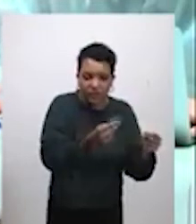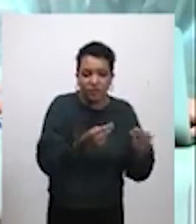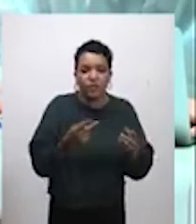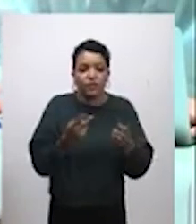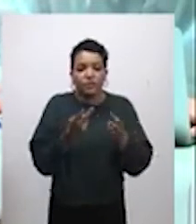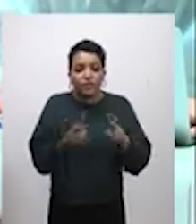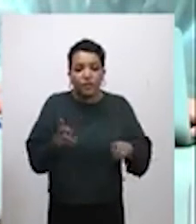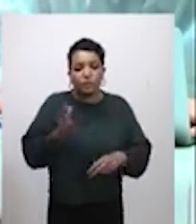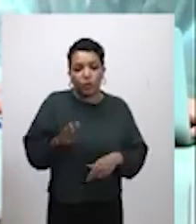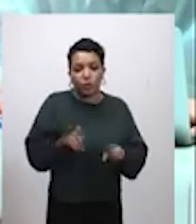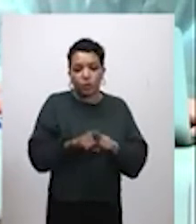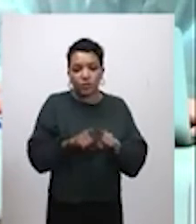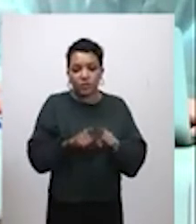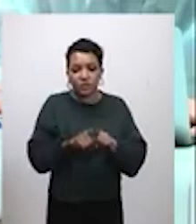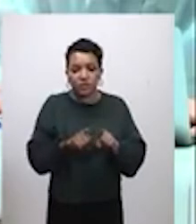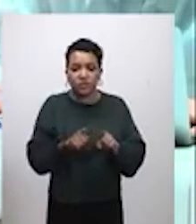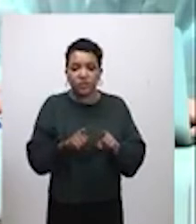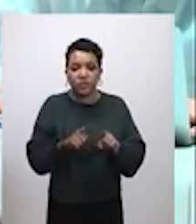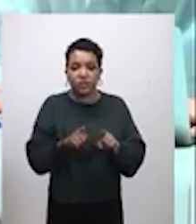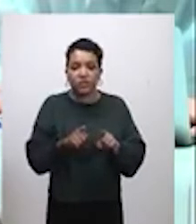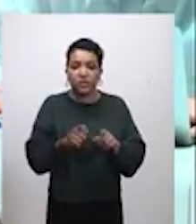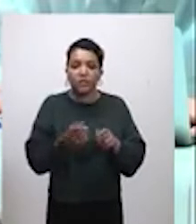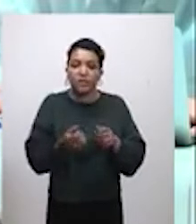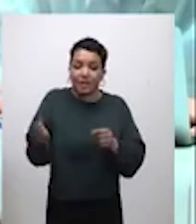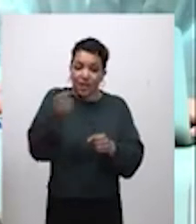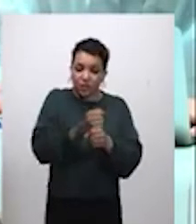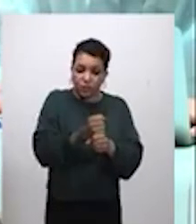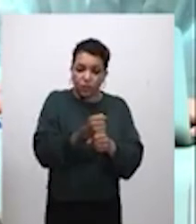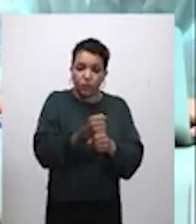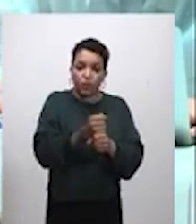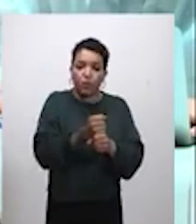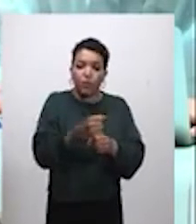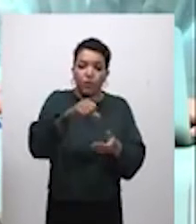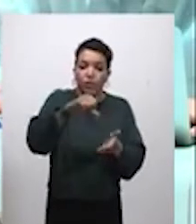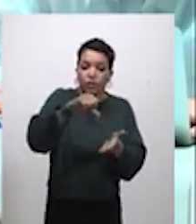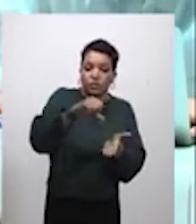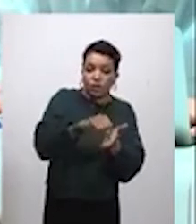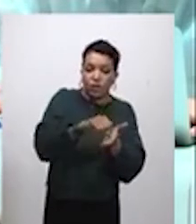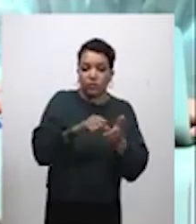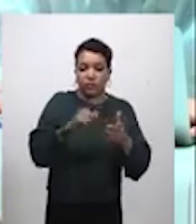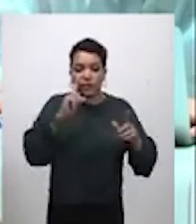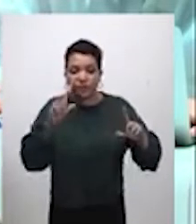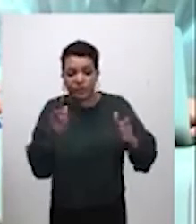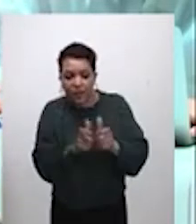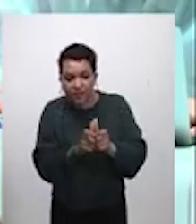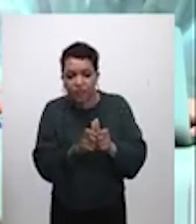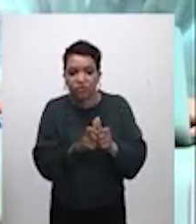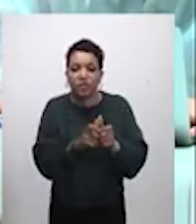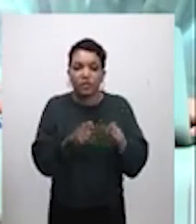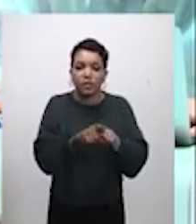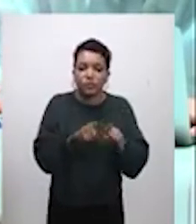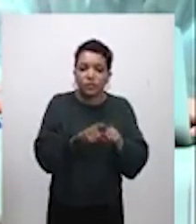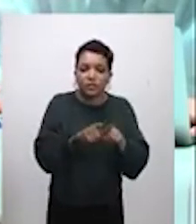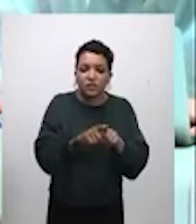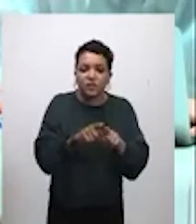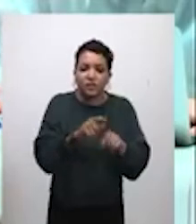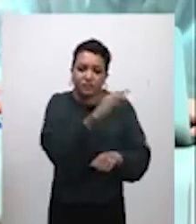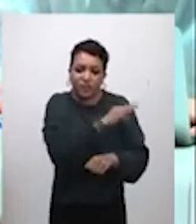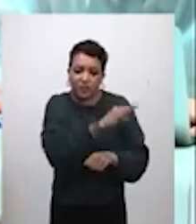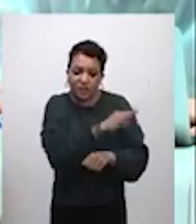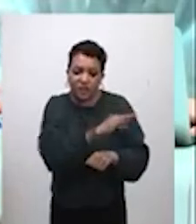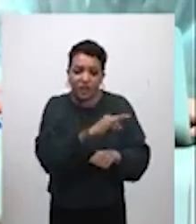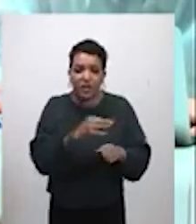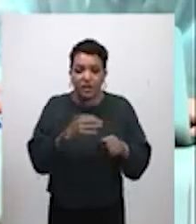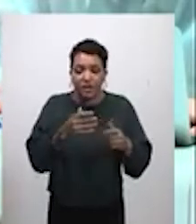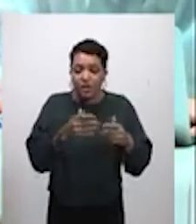contribué avec ce même dispositif et la création d'un centre de dépistage avancé et d'un centre de vaccination éphémère au plus près de la population sur